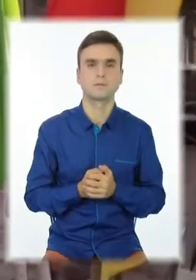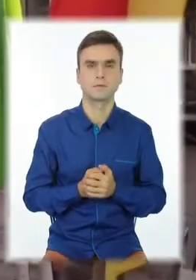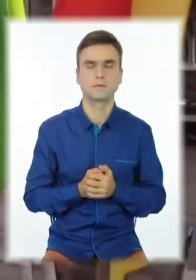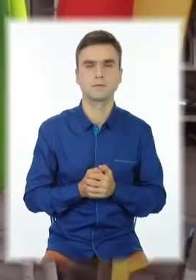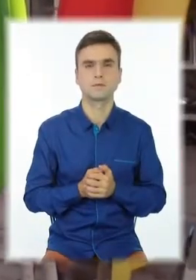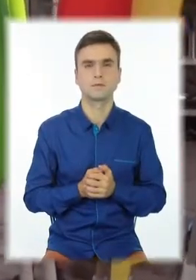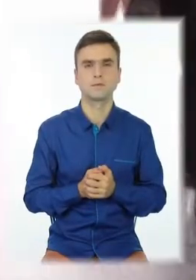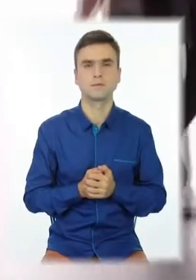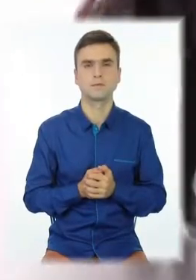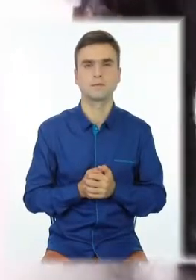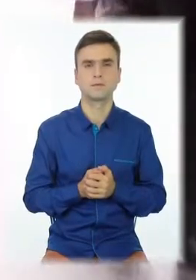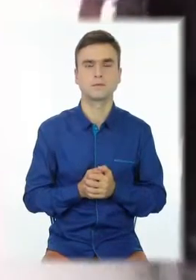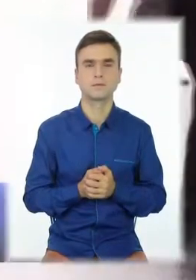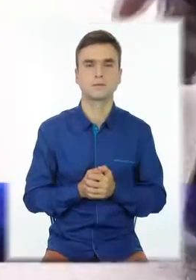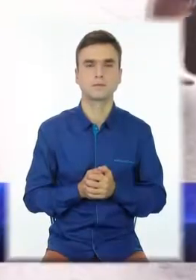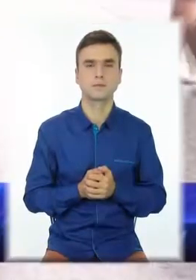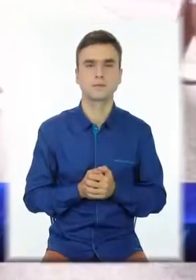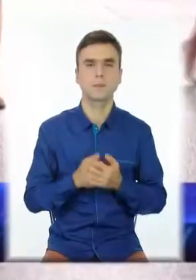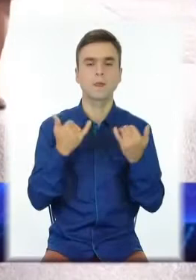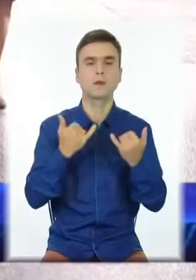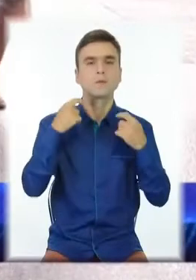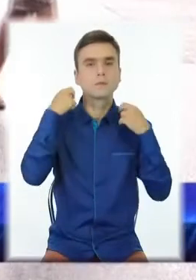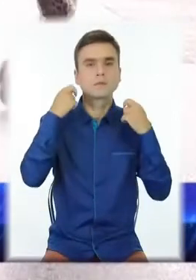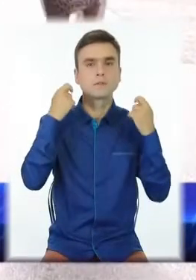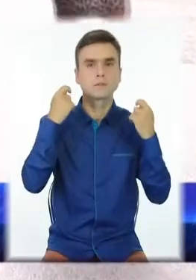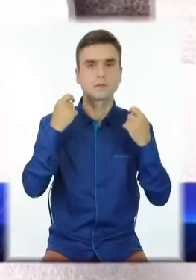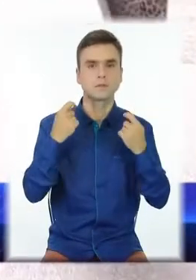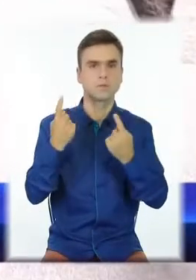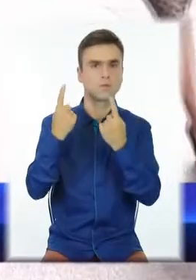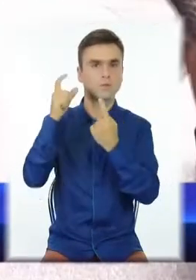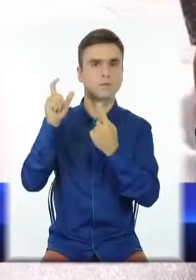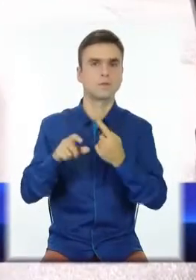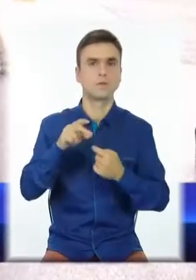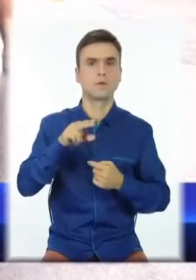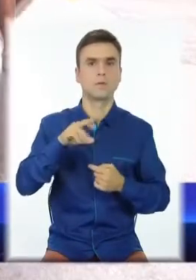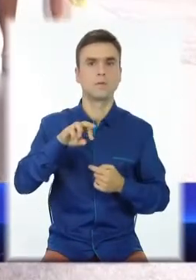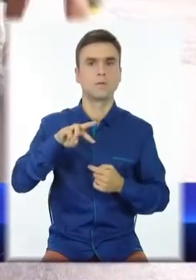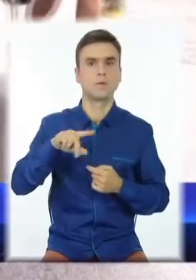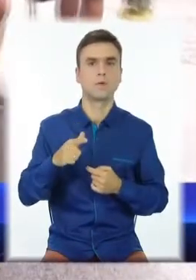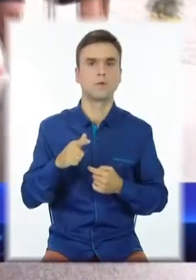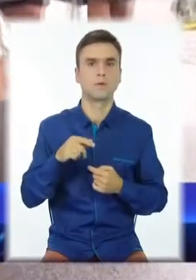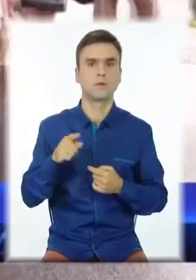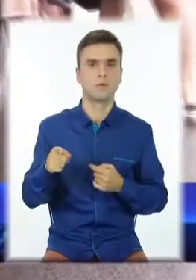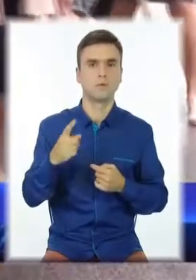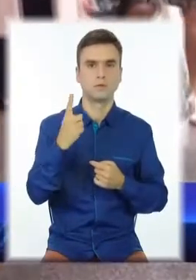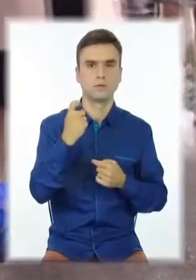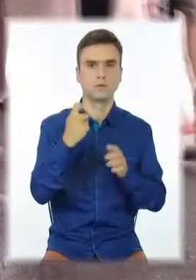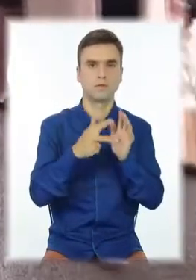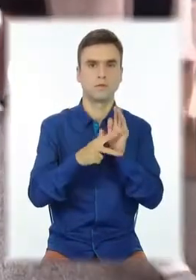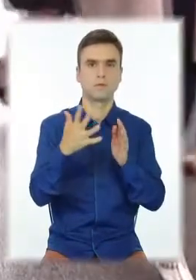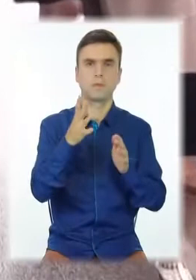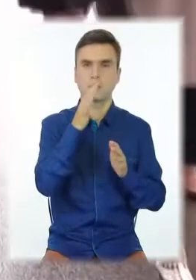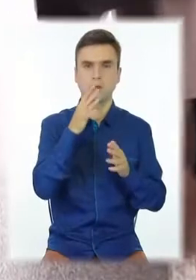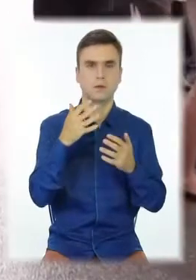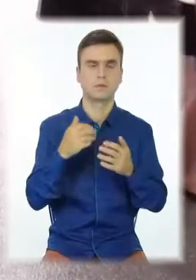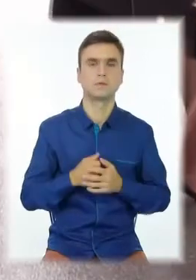потоком ріки. Сегодня мы отмечаем день рождения выдающегося человека нашего города, Александру Полю. Сегодня ему исполнилось бы 185